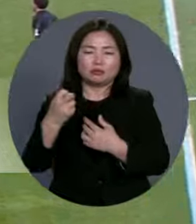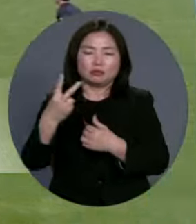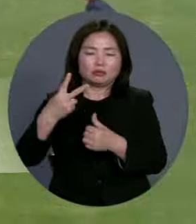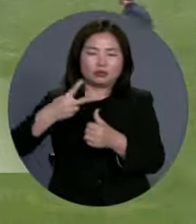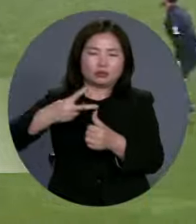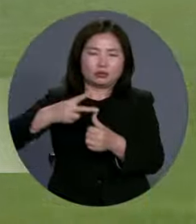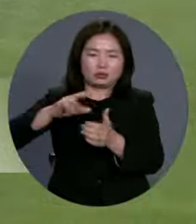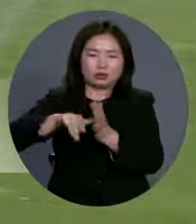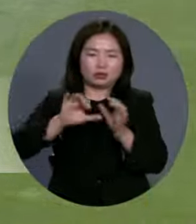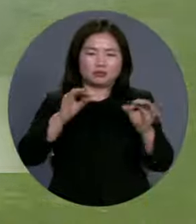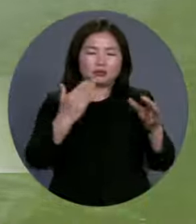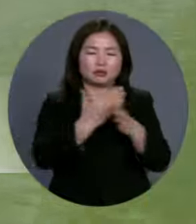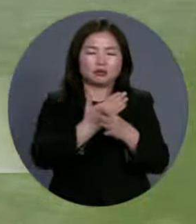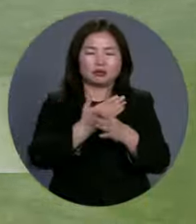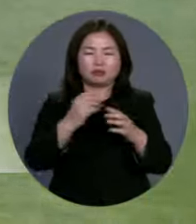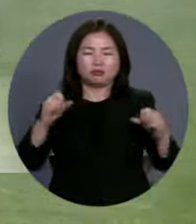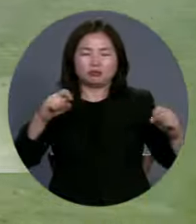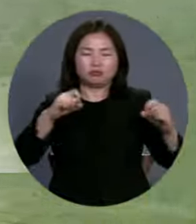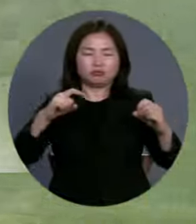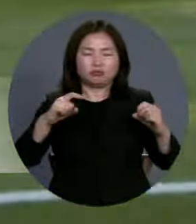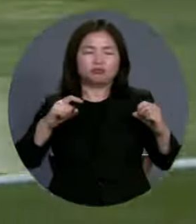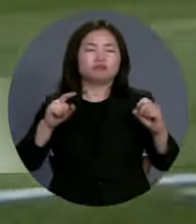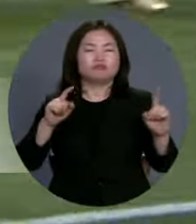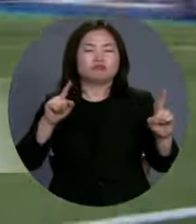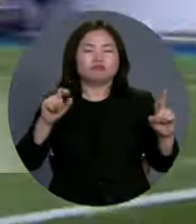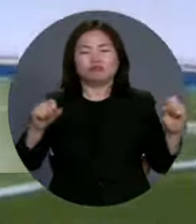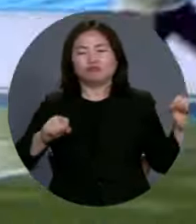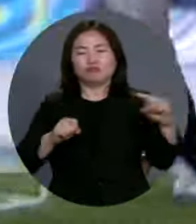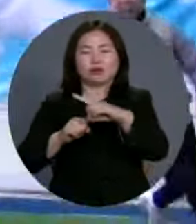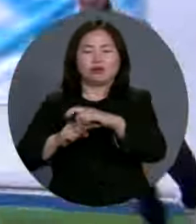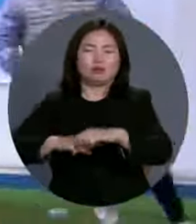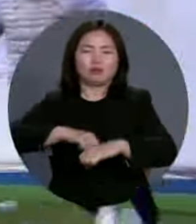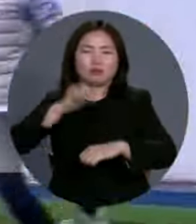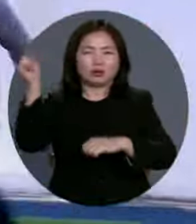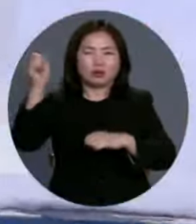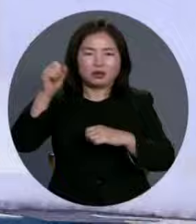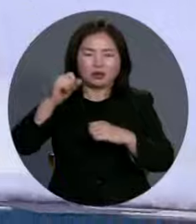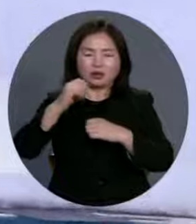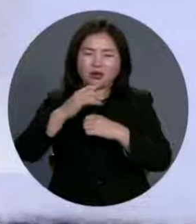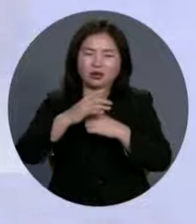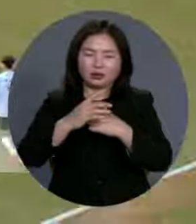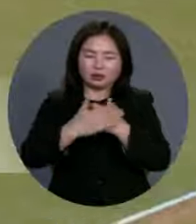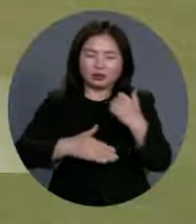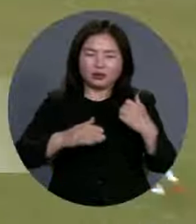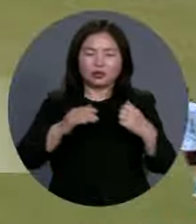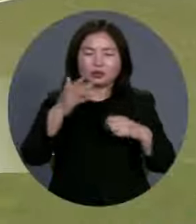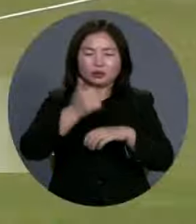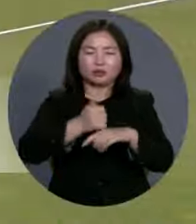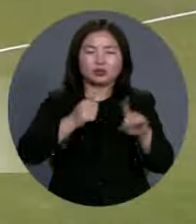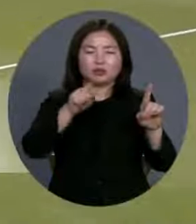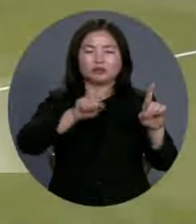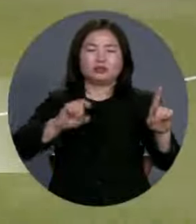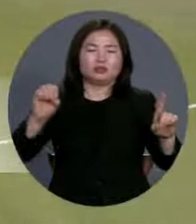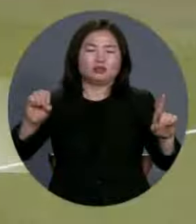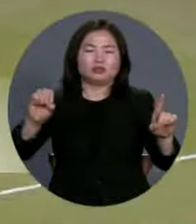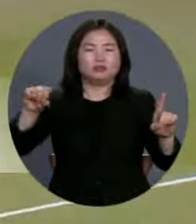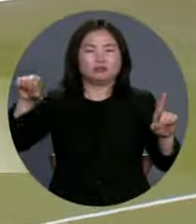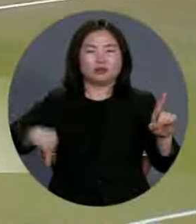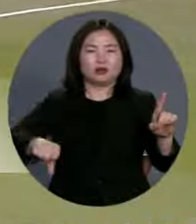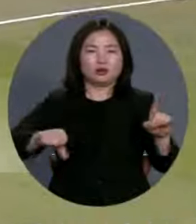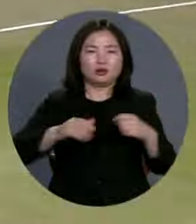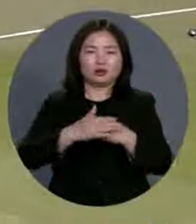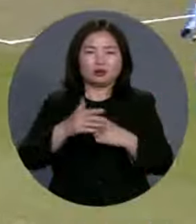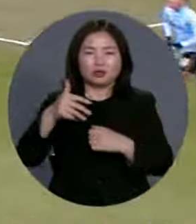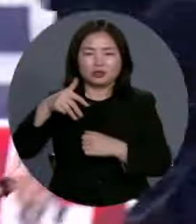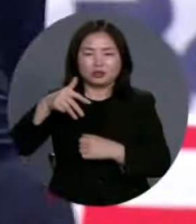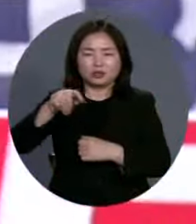세트피스 상황에서 김천에 한 방을 내줍니다. 끝내 추격에 실패하며 0-1로 경기를 마친 대구. 최영건